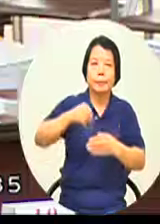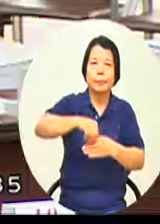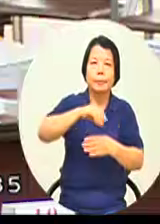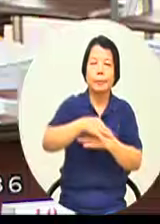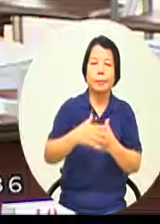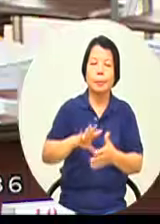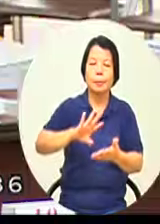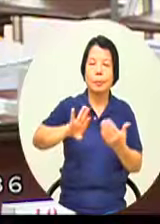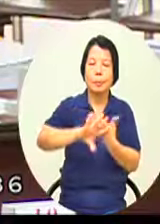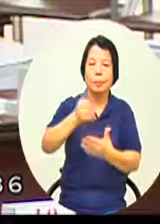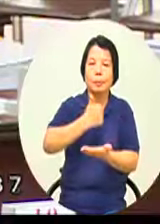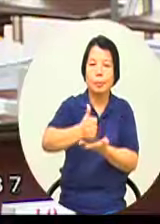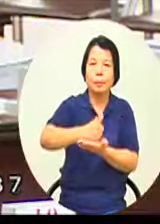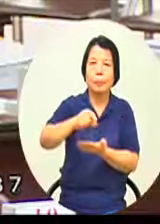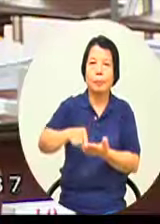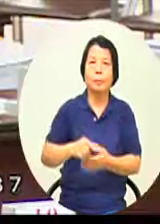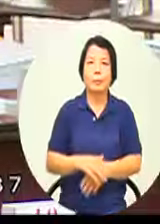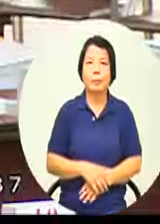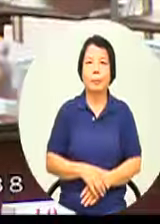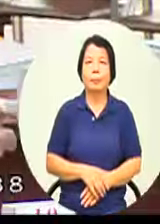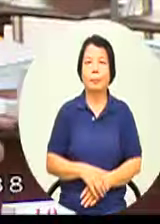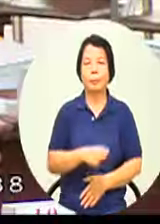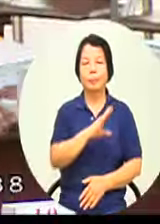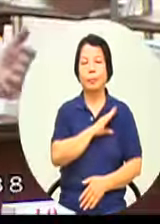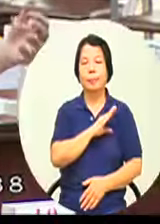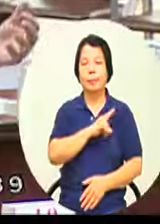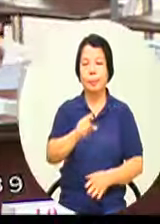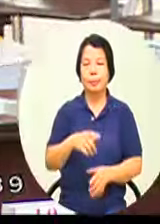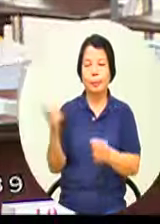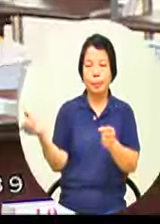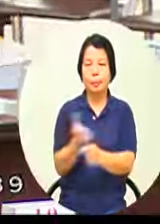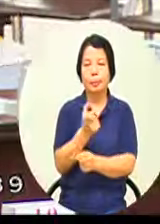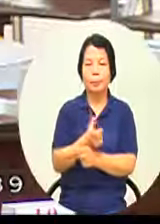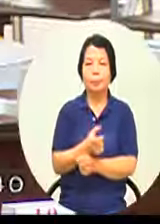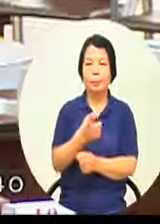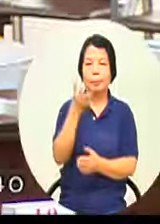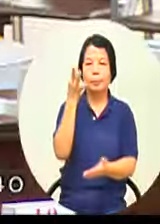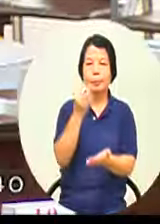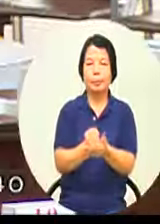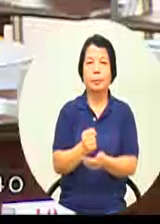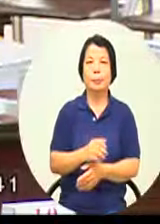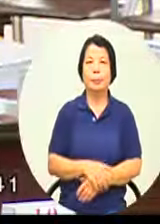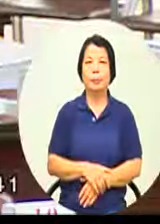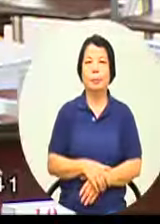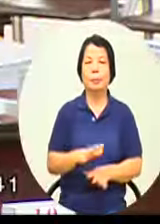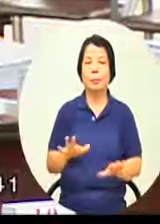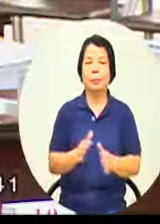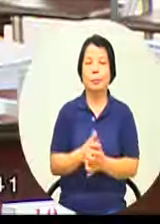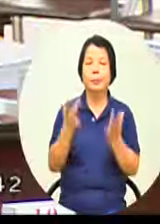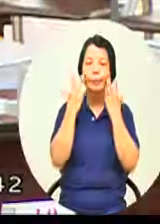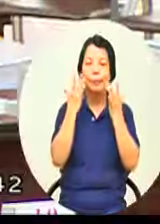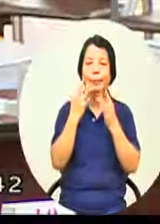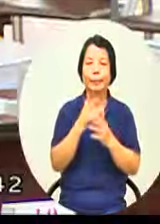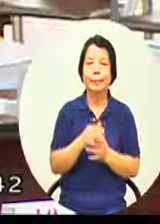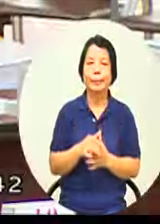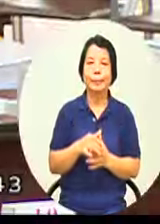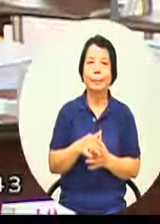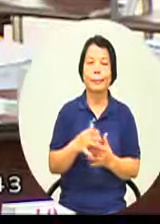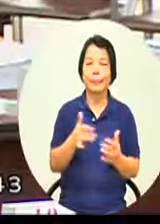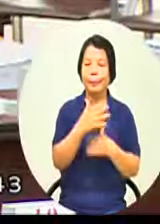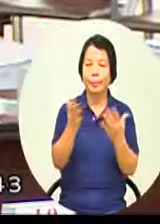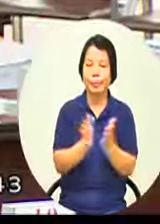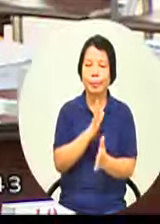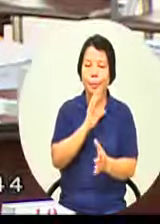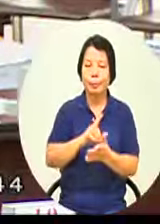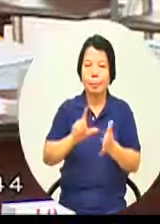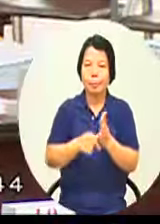销嘛。啊，当然，这个风台一连接三地来对不对哈？当然，叶菜类物件，伊就无法度随着时